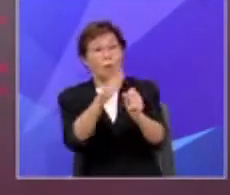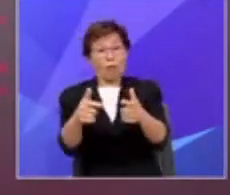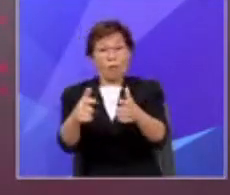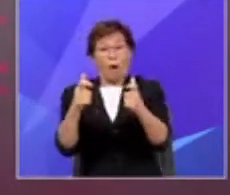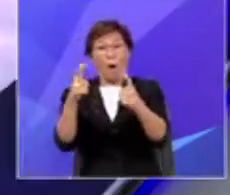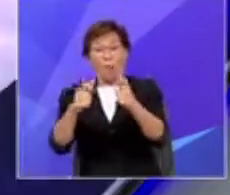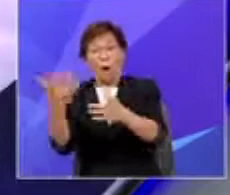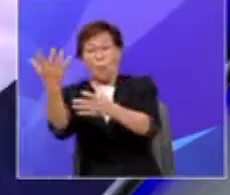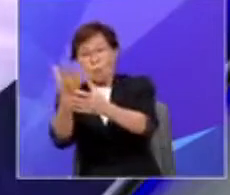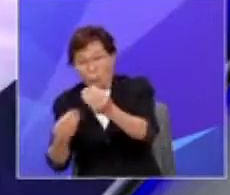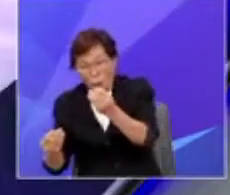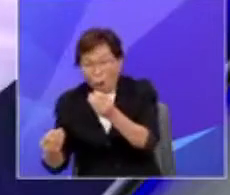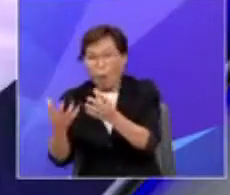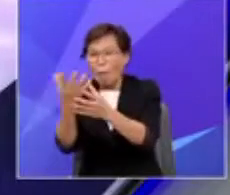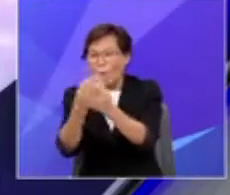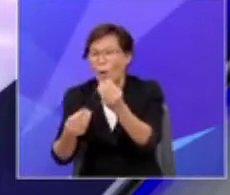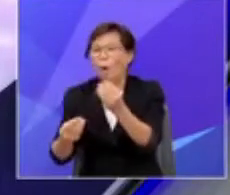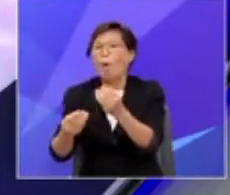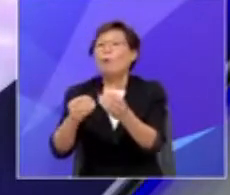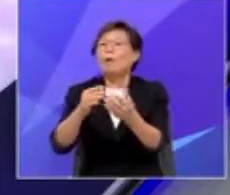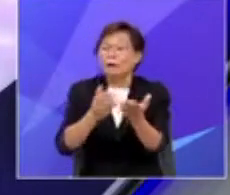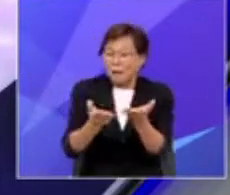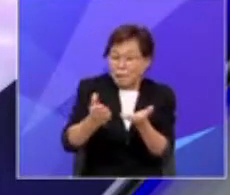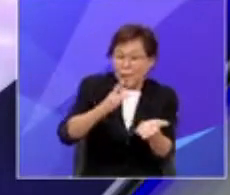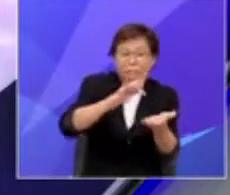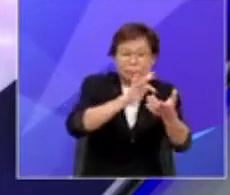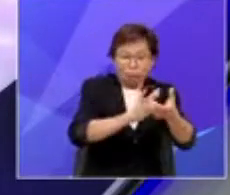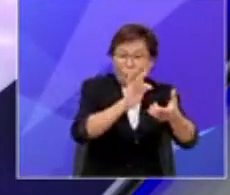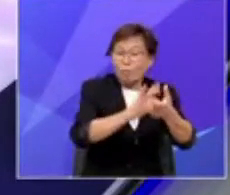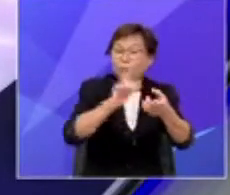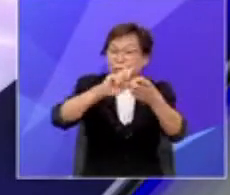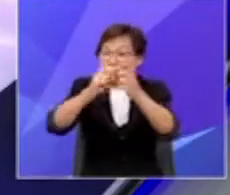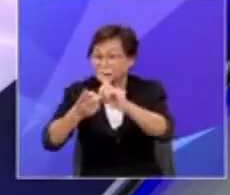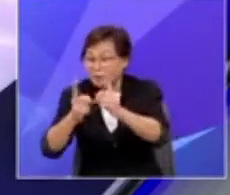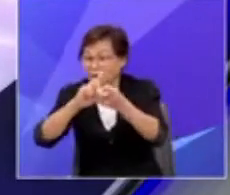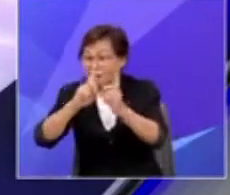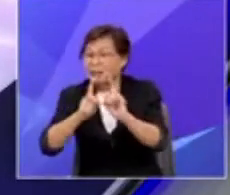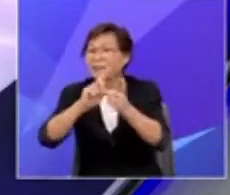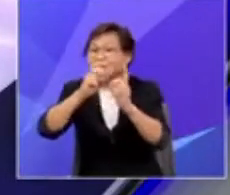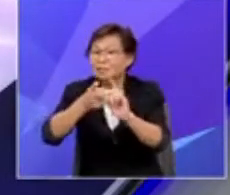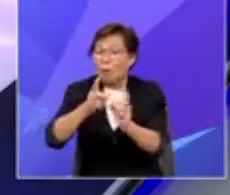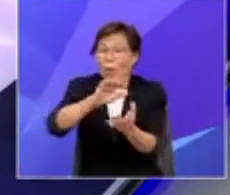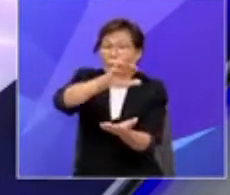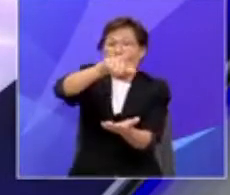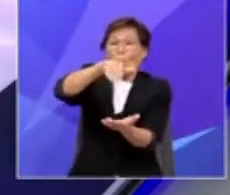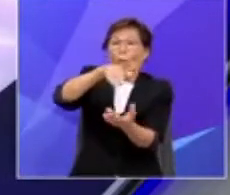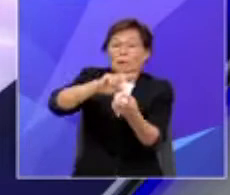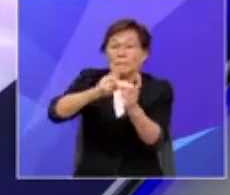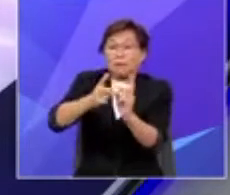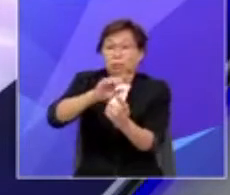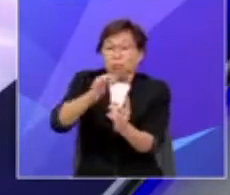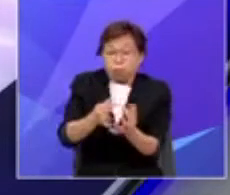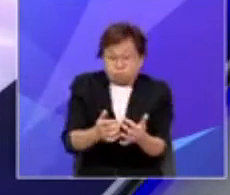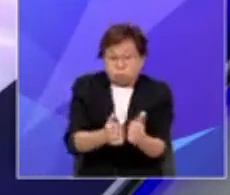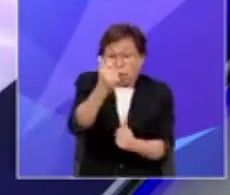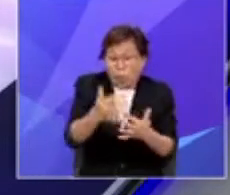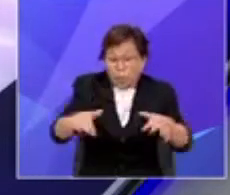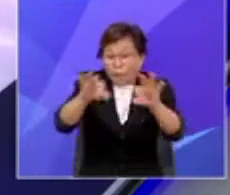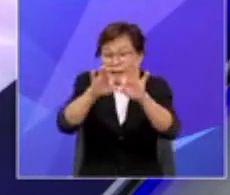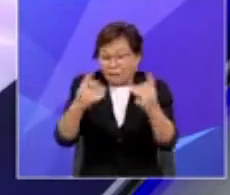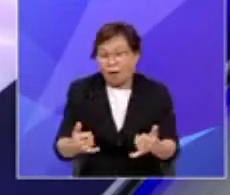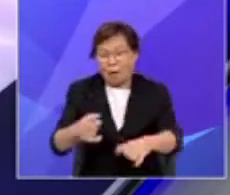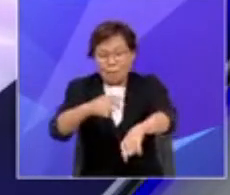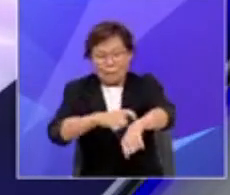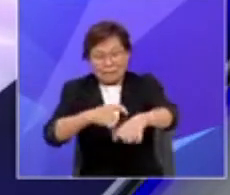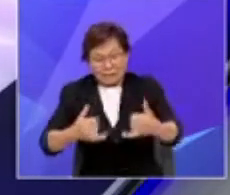penerapan Prima tanda digital meletakkan teknoloji distro di tengah-tengah enggan ah buat